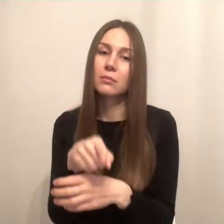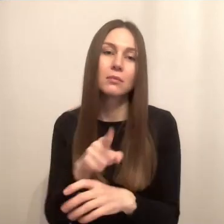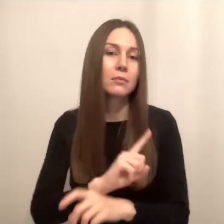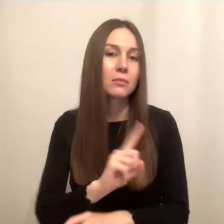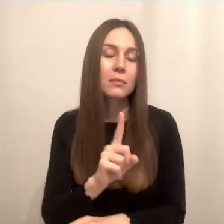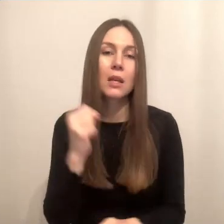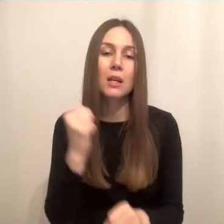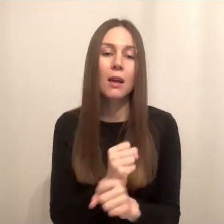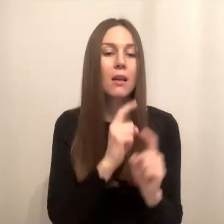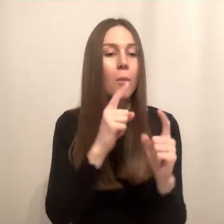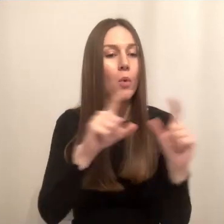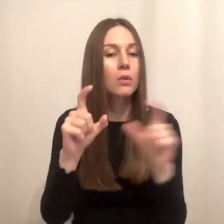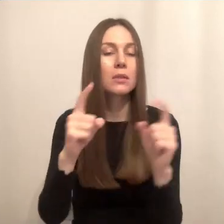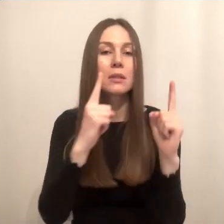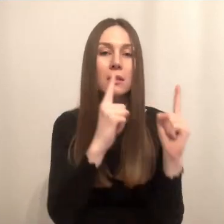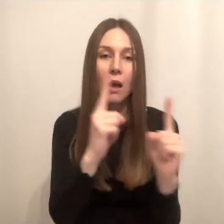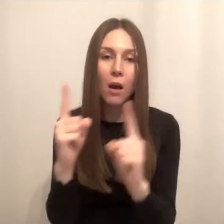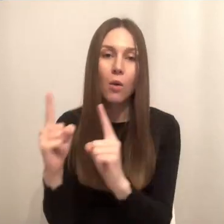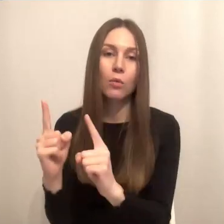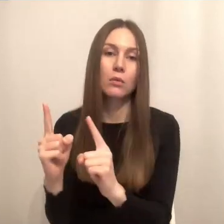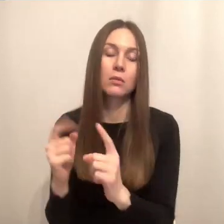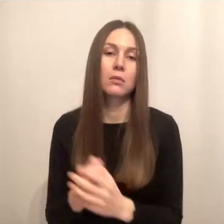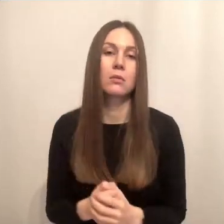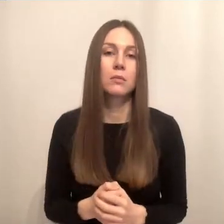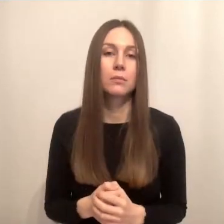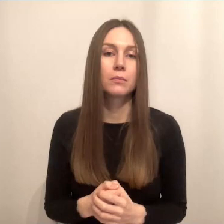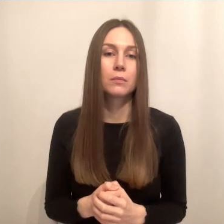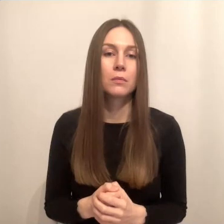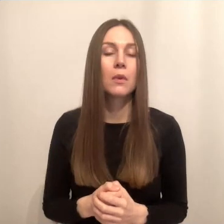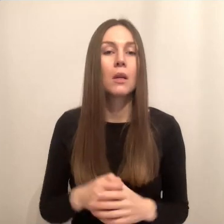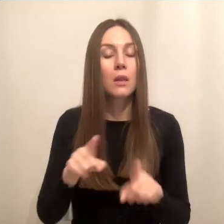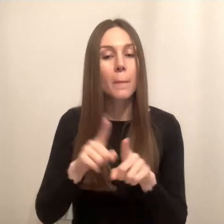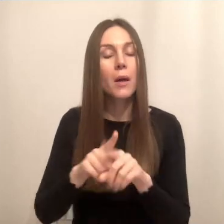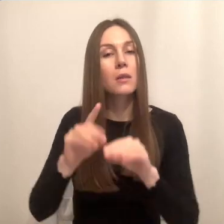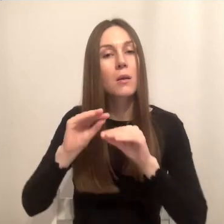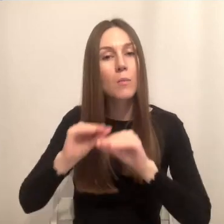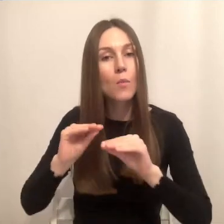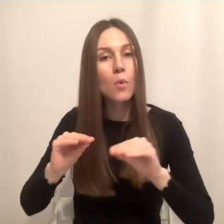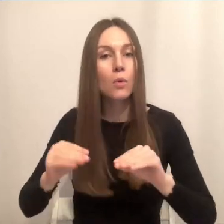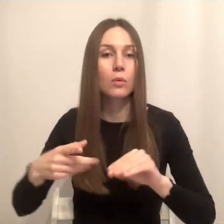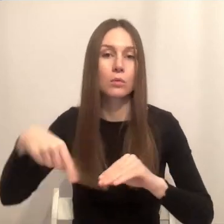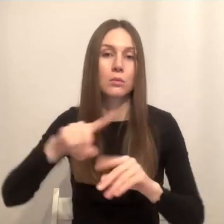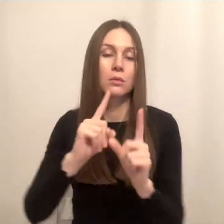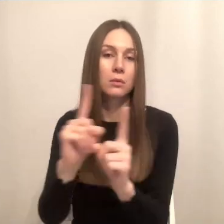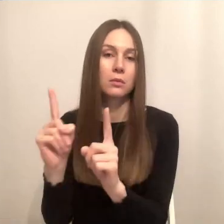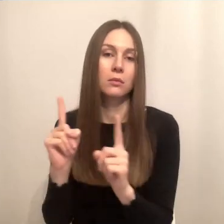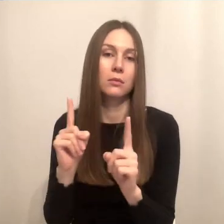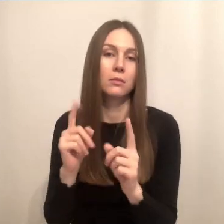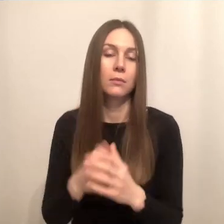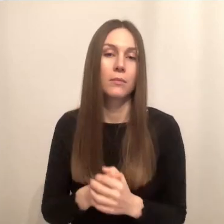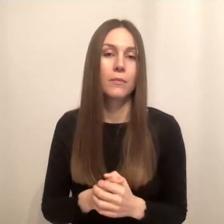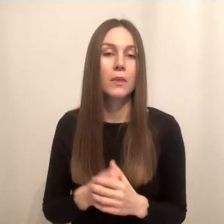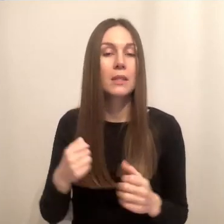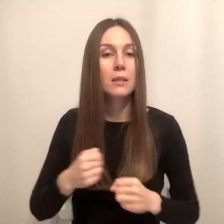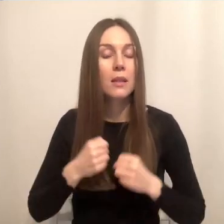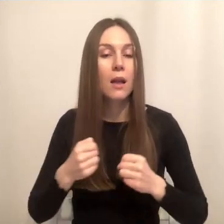išsaugoti ne tik materialinę bazę mokyklų, bet ir mokytojų potencialą ir stengtis daryti